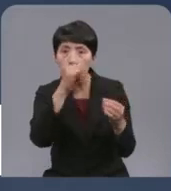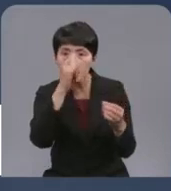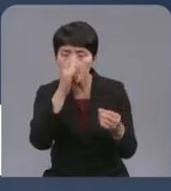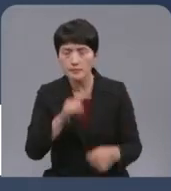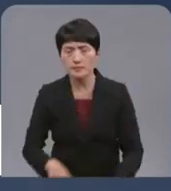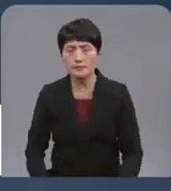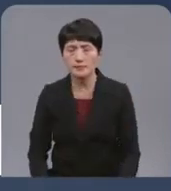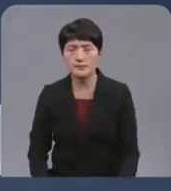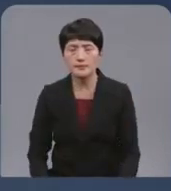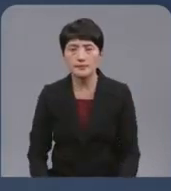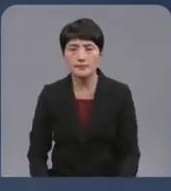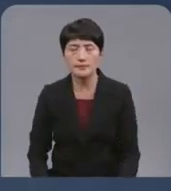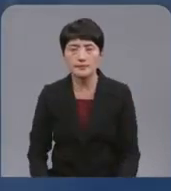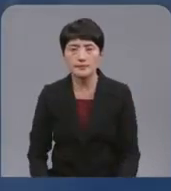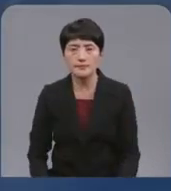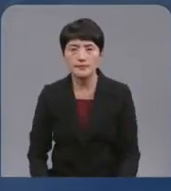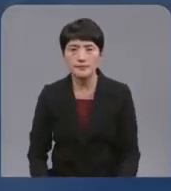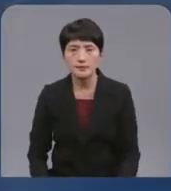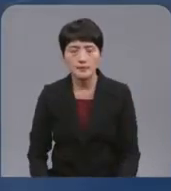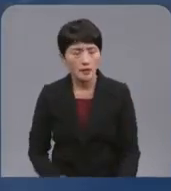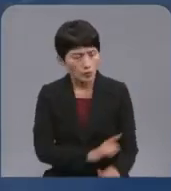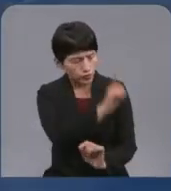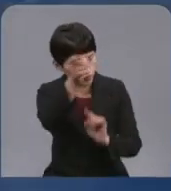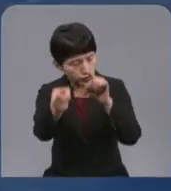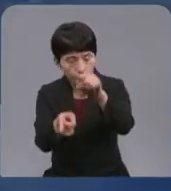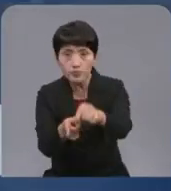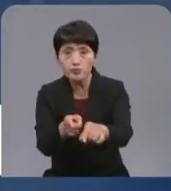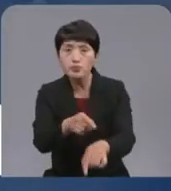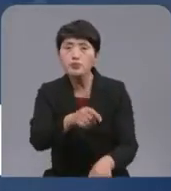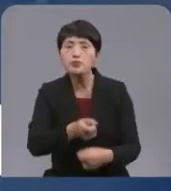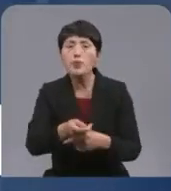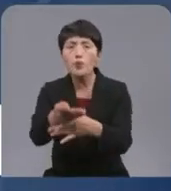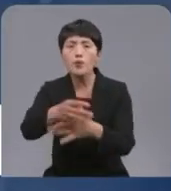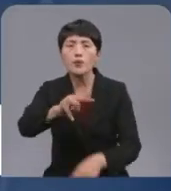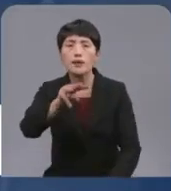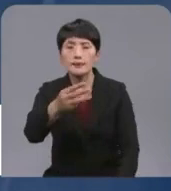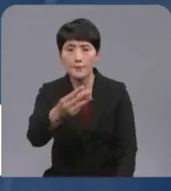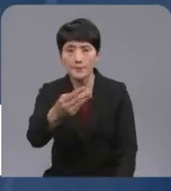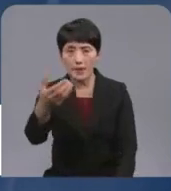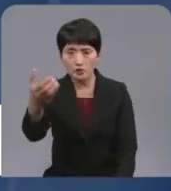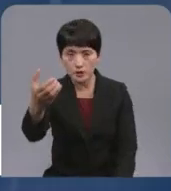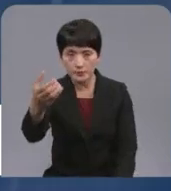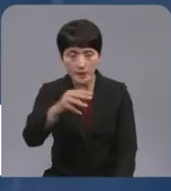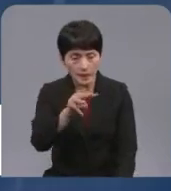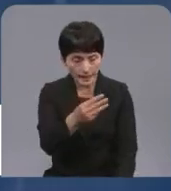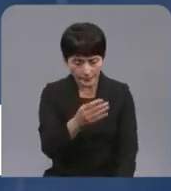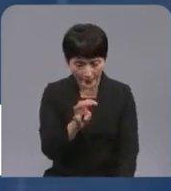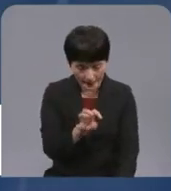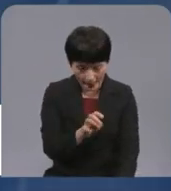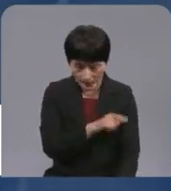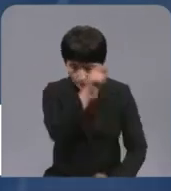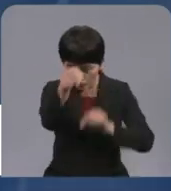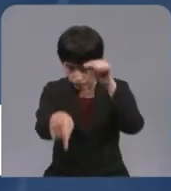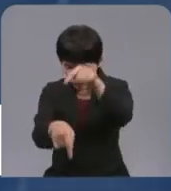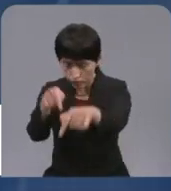примерно в период семи до 7-11 утра из уезда провинции